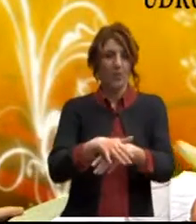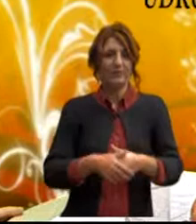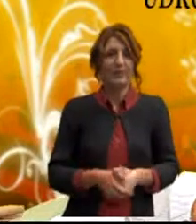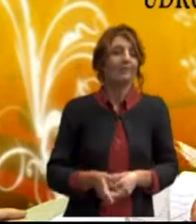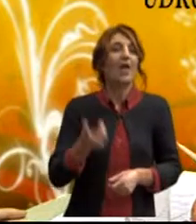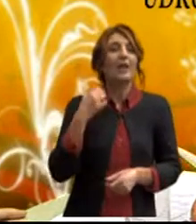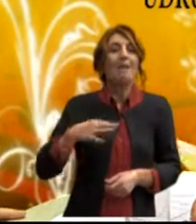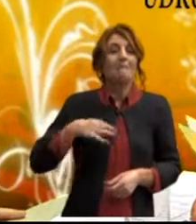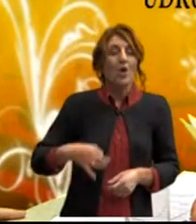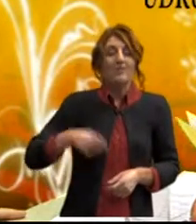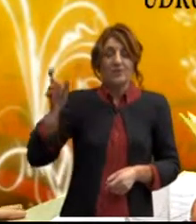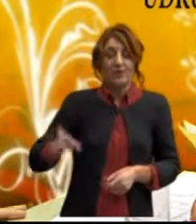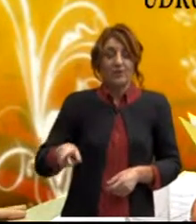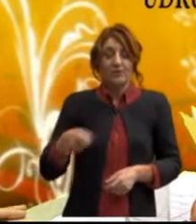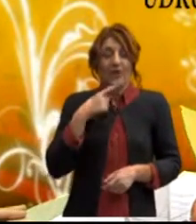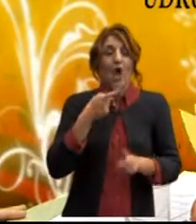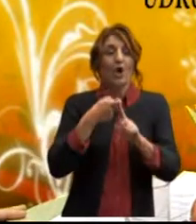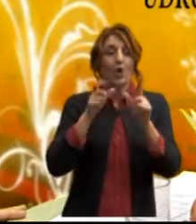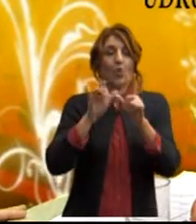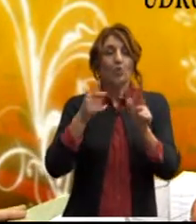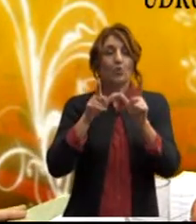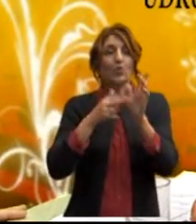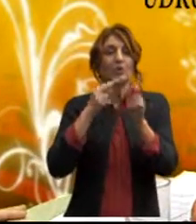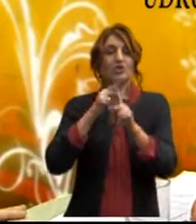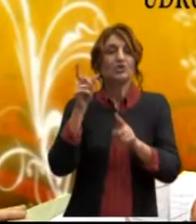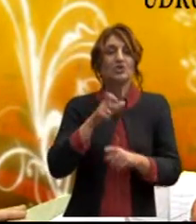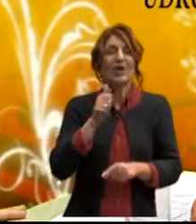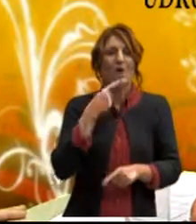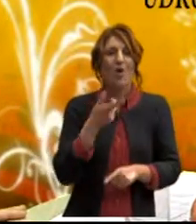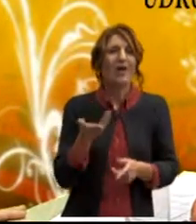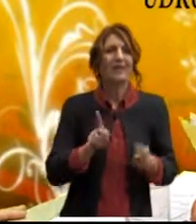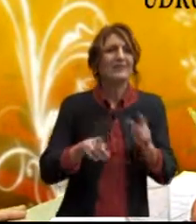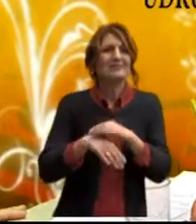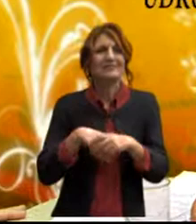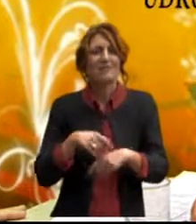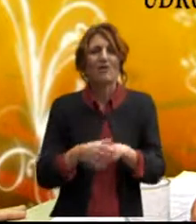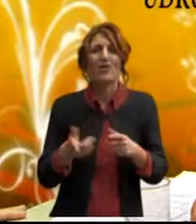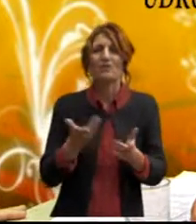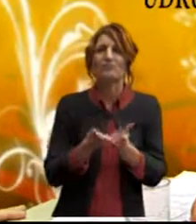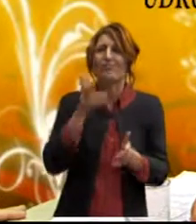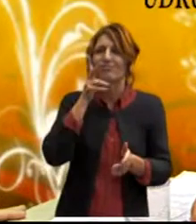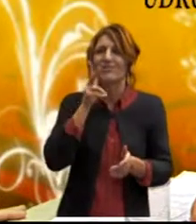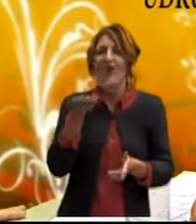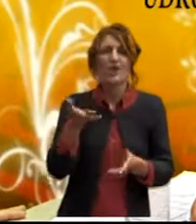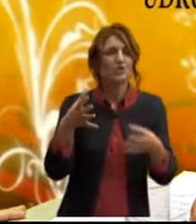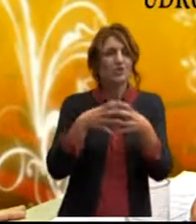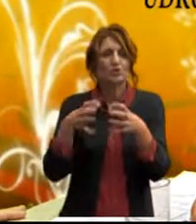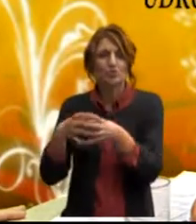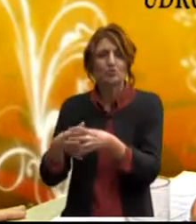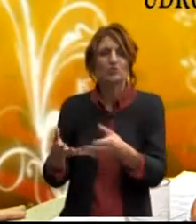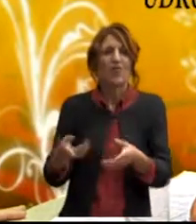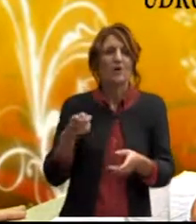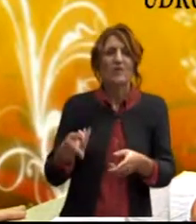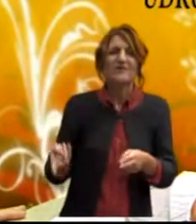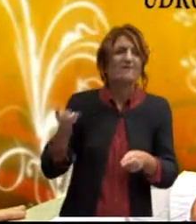Kujundžić jednom rekao da ta stanja nezadovoljavanja zahtjevima društva koja su velika pred nama su